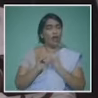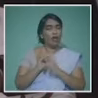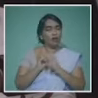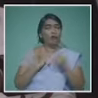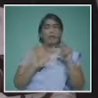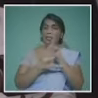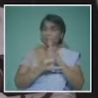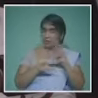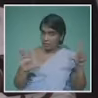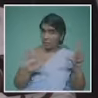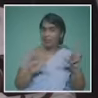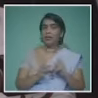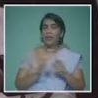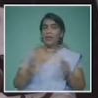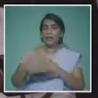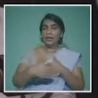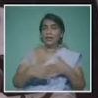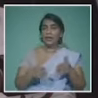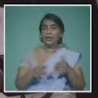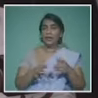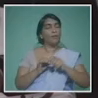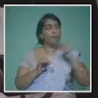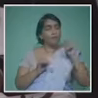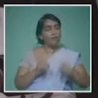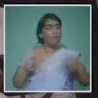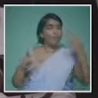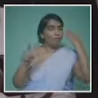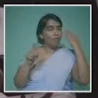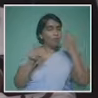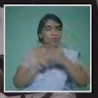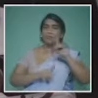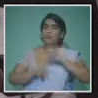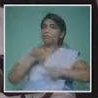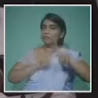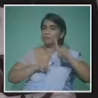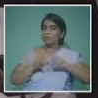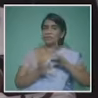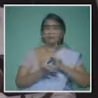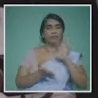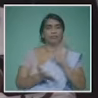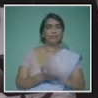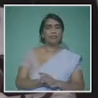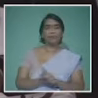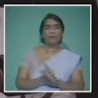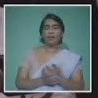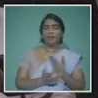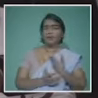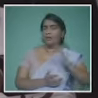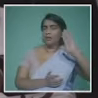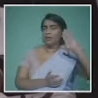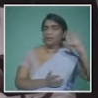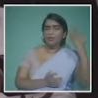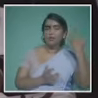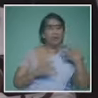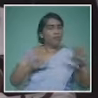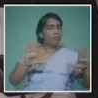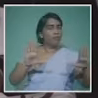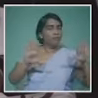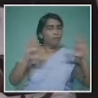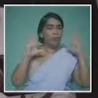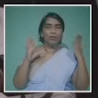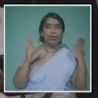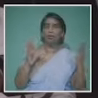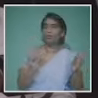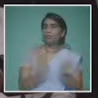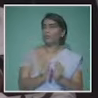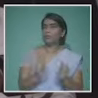17 වෙනිදා කැබිනට් මණ්ඩලය මේ සම්බන්ධයෙන් සාකච්ඡා කළා තීරණයක් ගන්නවා. මේක අද්විතීය සිදුවීමක්